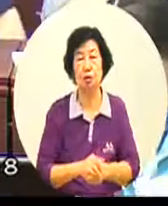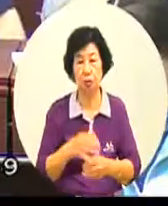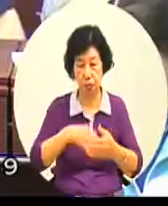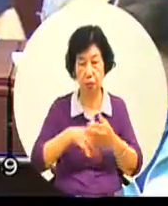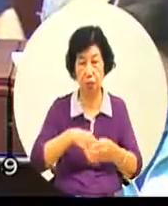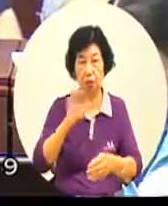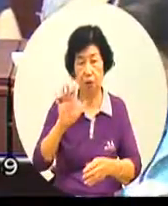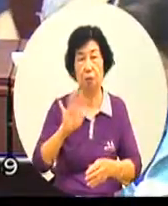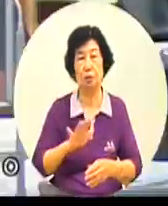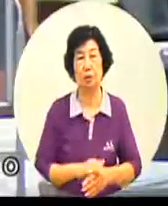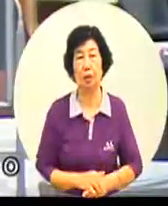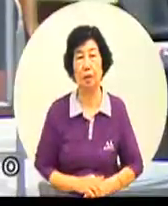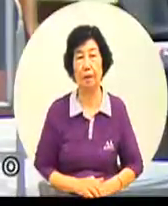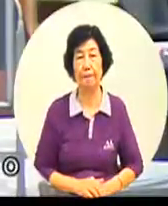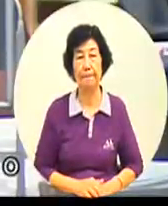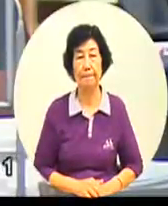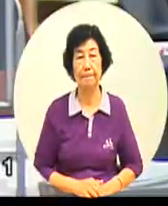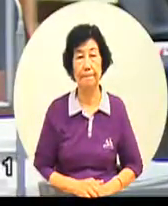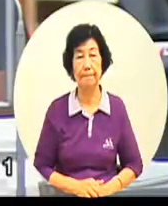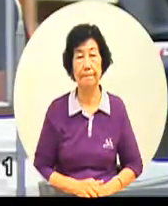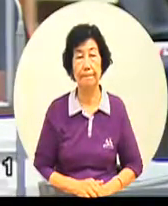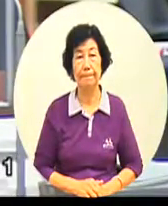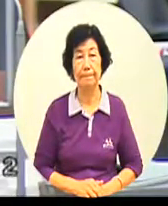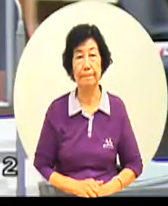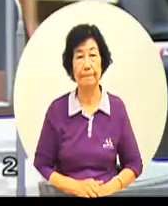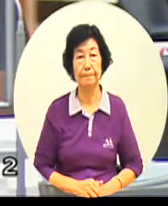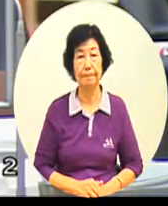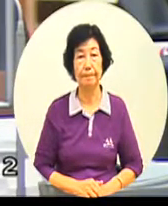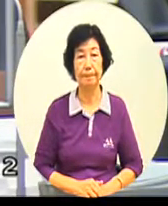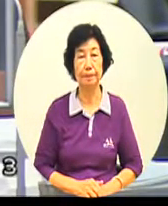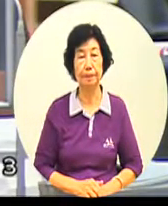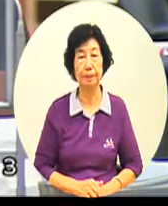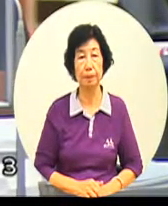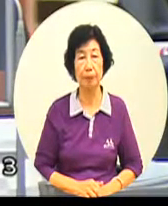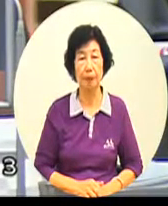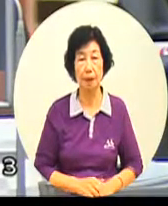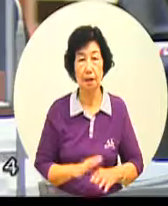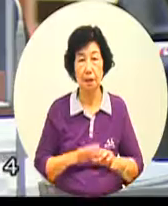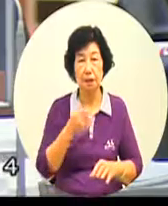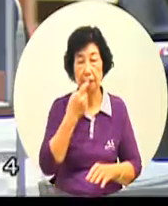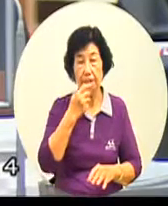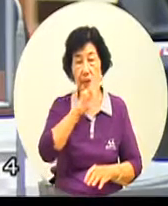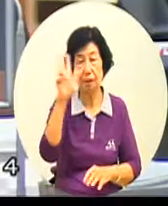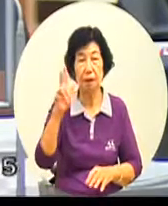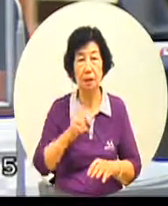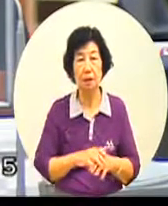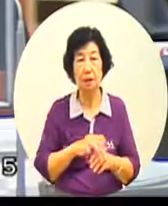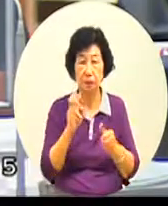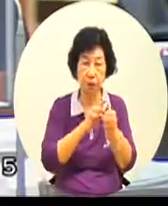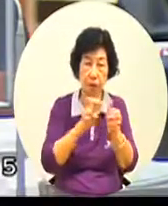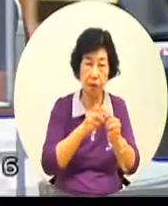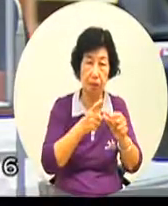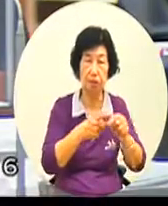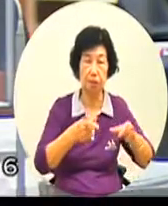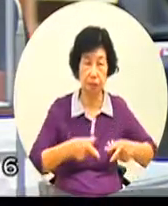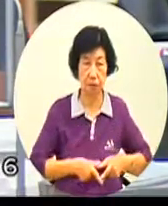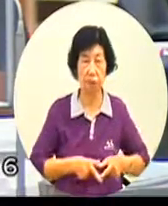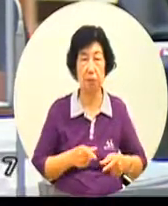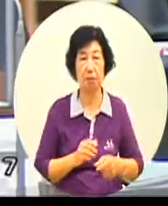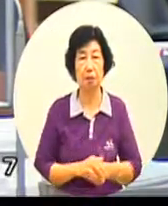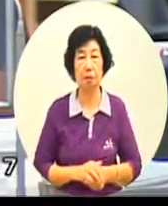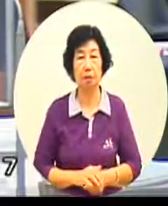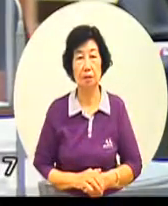间的关系我没有办法跟你讲那么多，而且我们日照中心呢都比较都有比